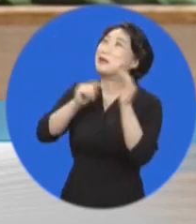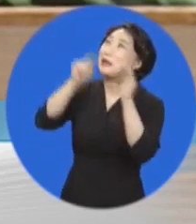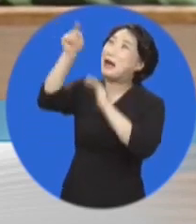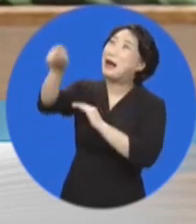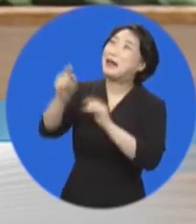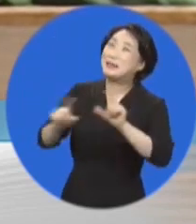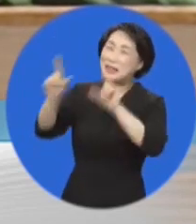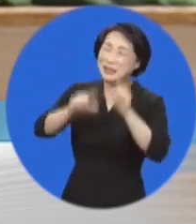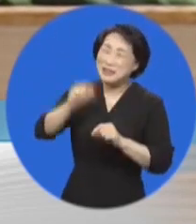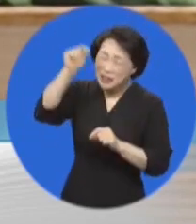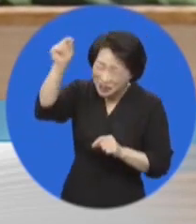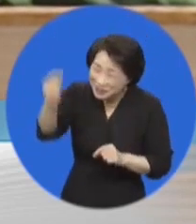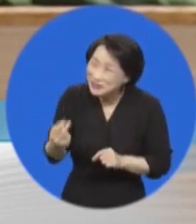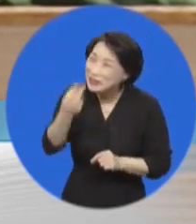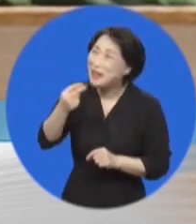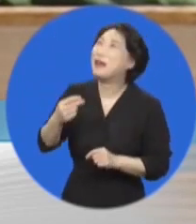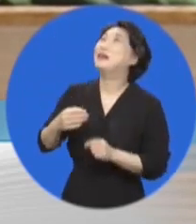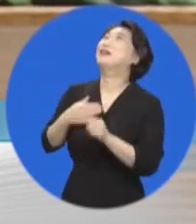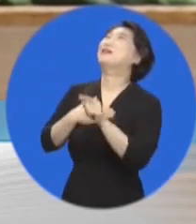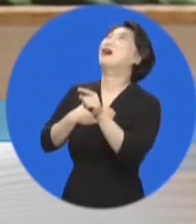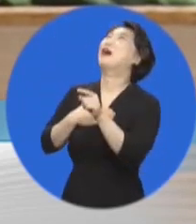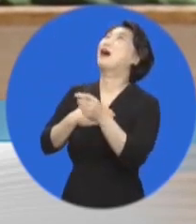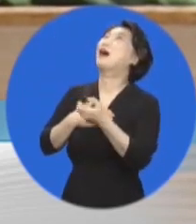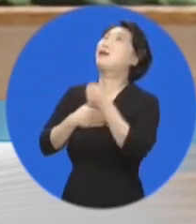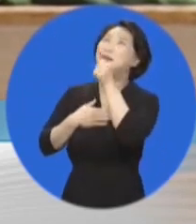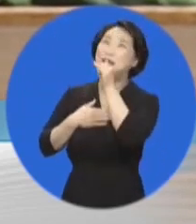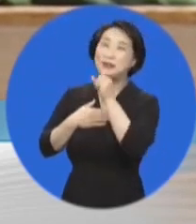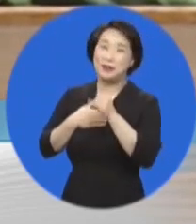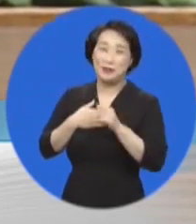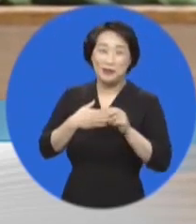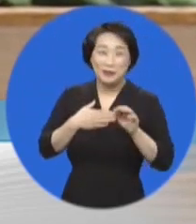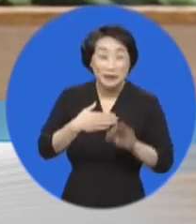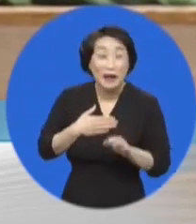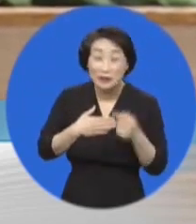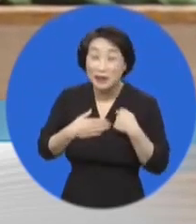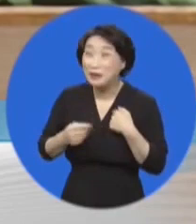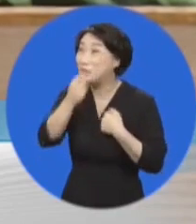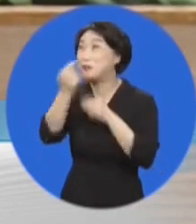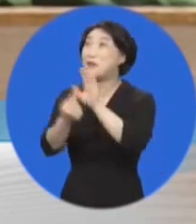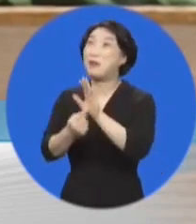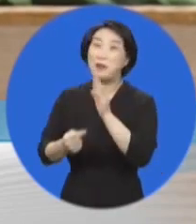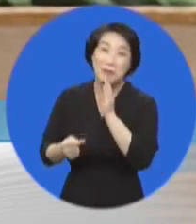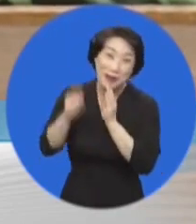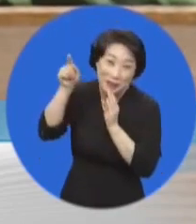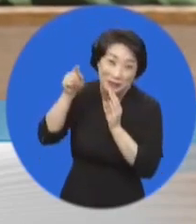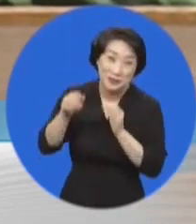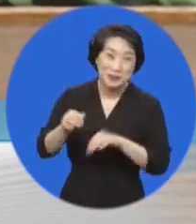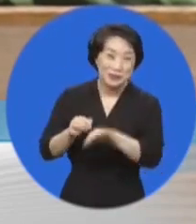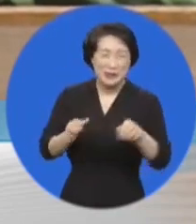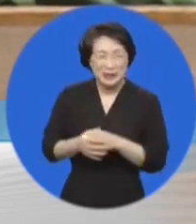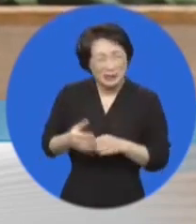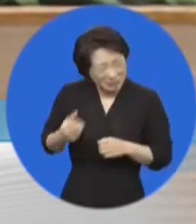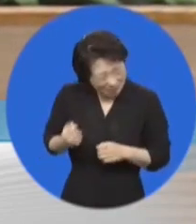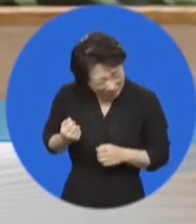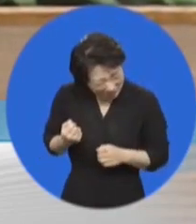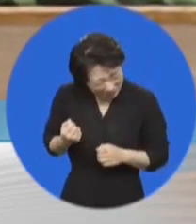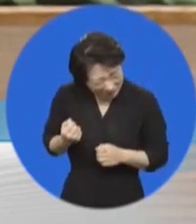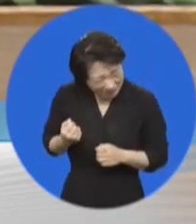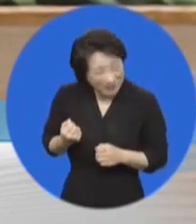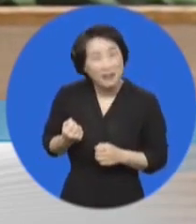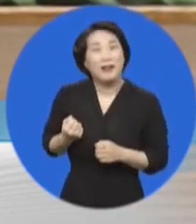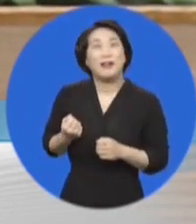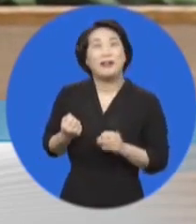살 생명의 효력을 가졌기에, 증거이기에, 그저 꽉